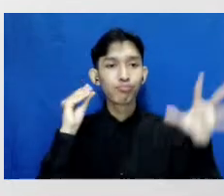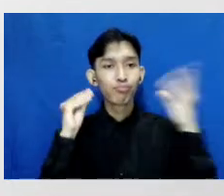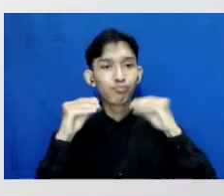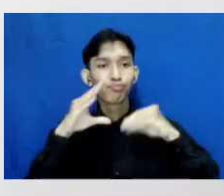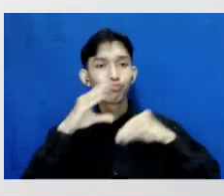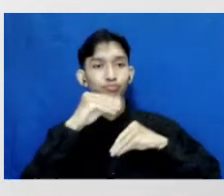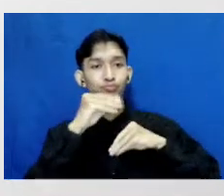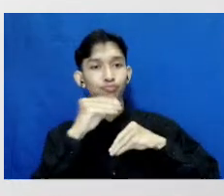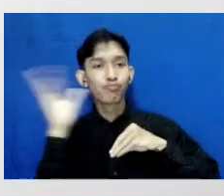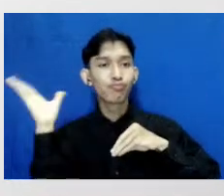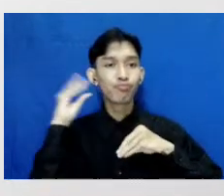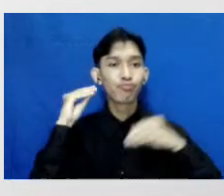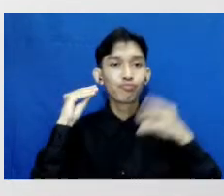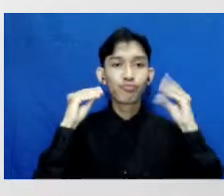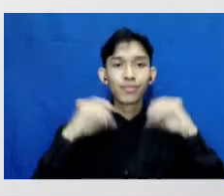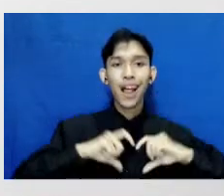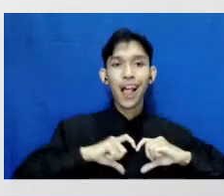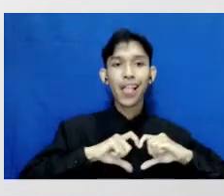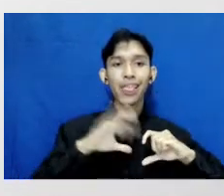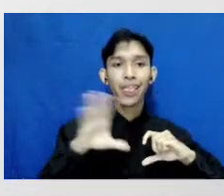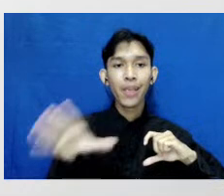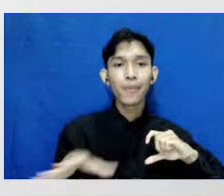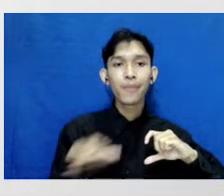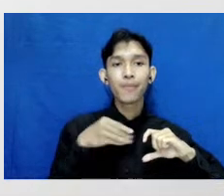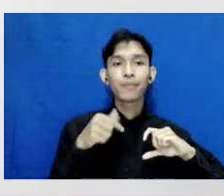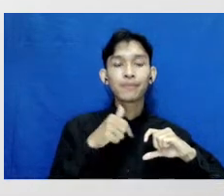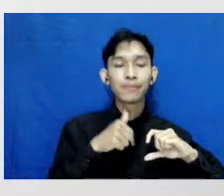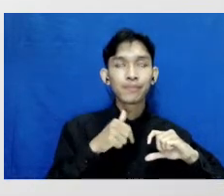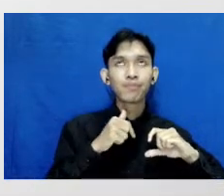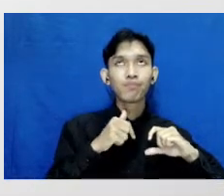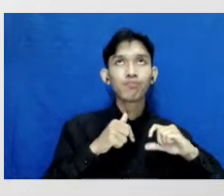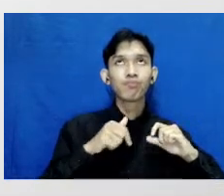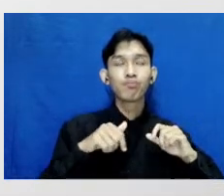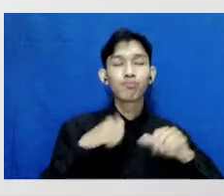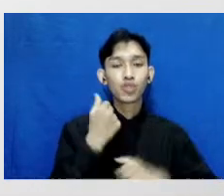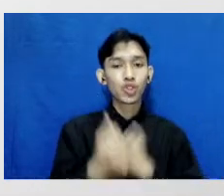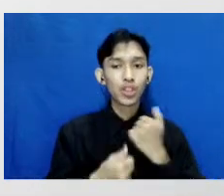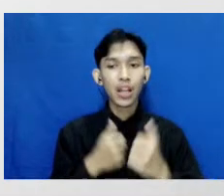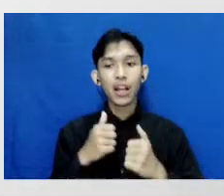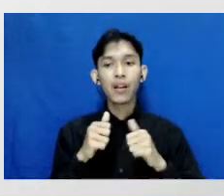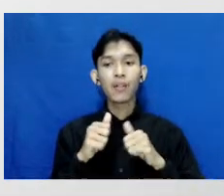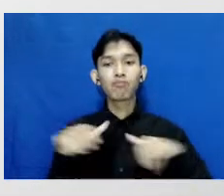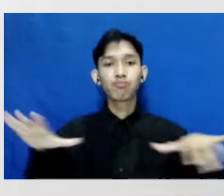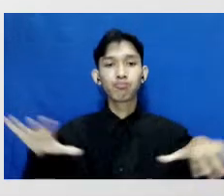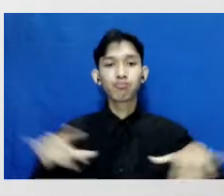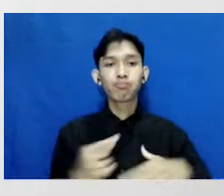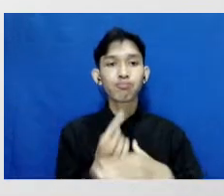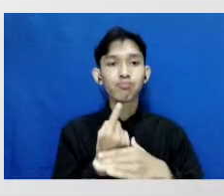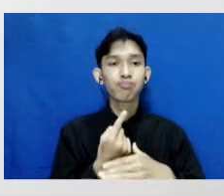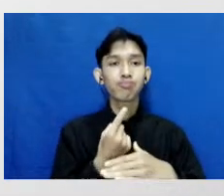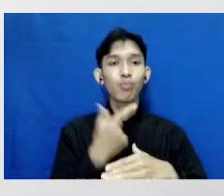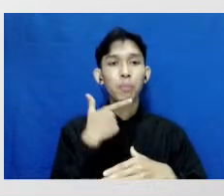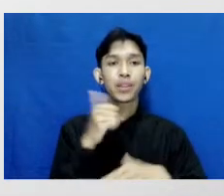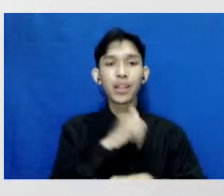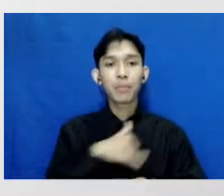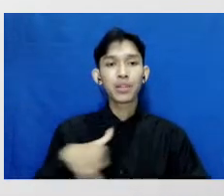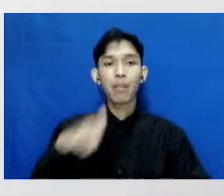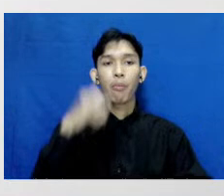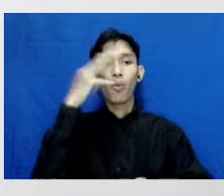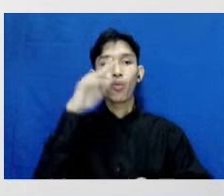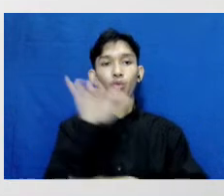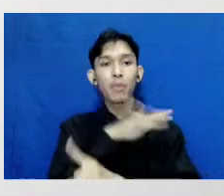cuma kuping, tapi hati juga mendengar, dan berusaha memadukan kepentingan bersama untuk kepentingan yang baik bagi